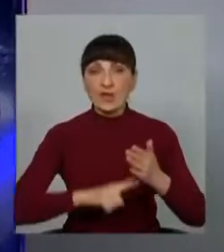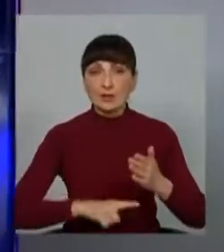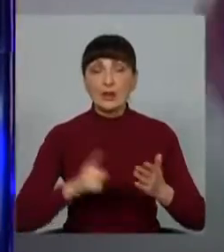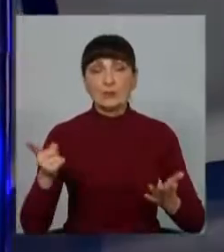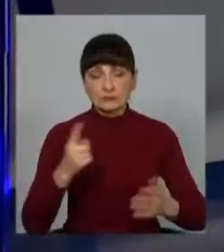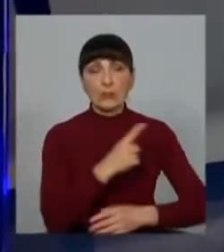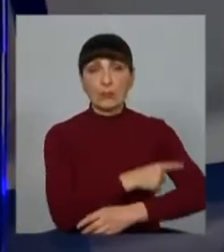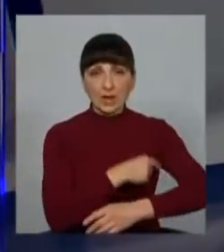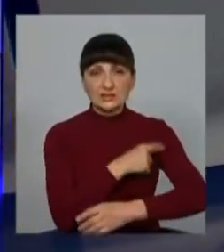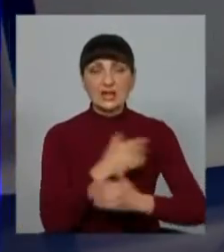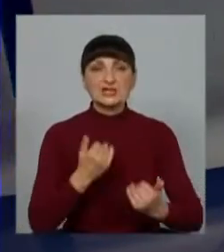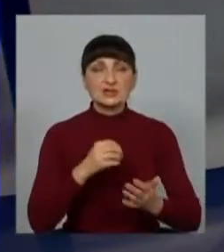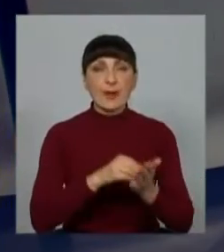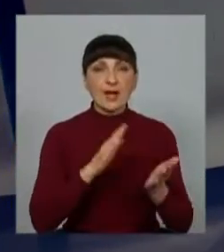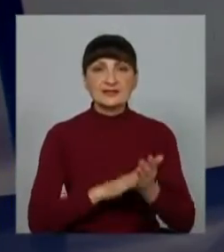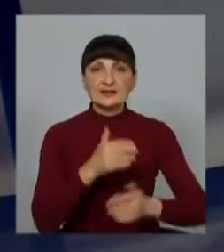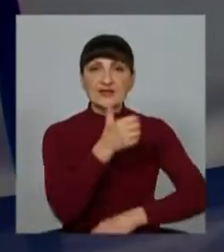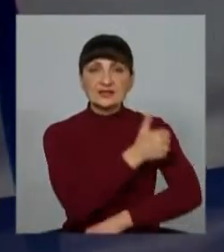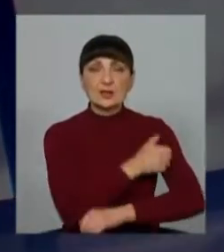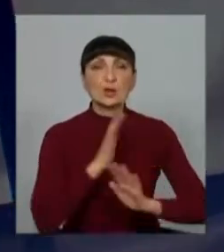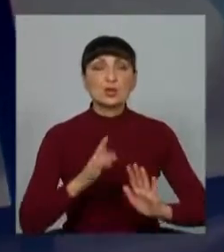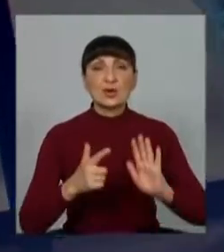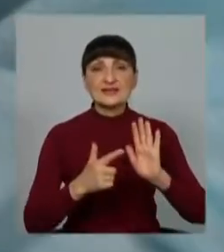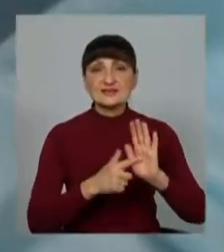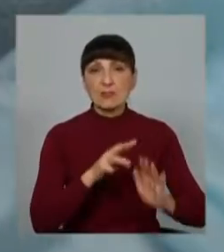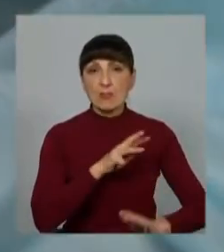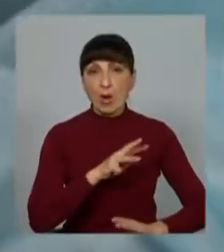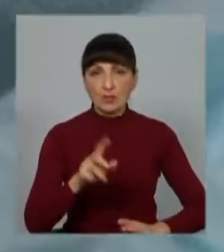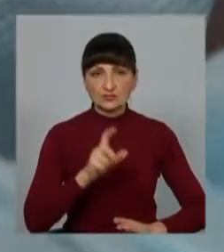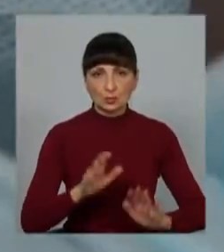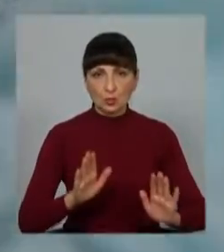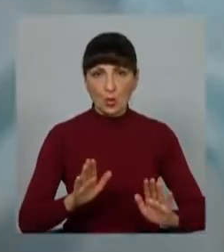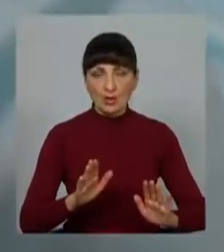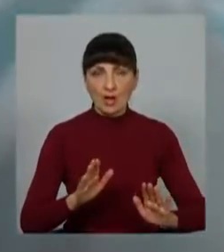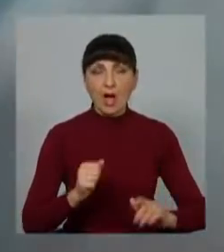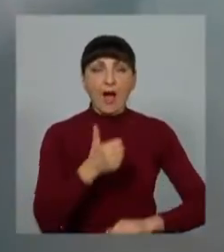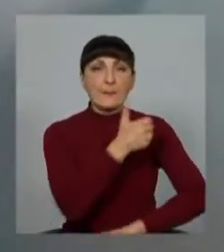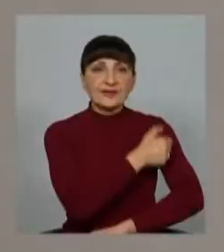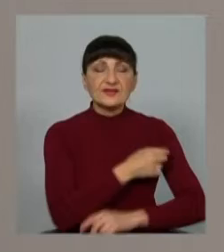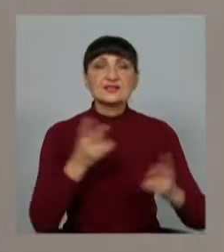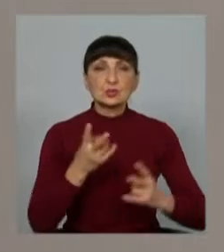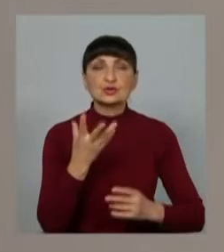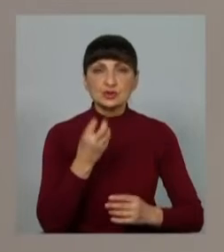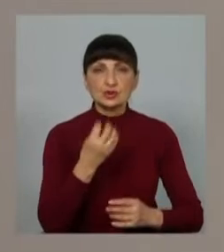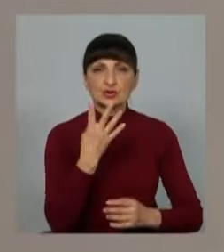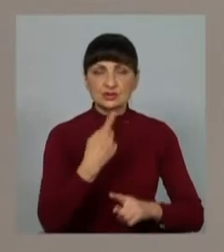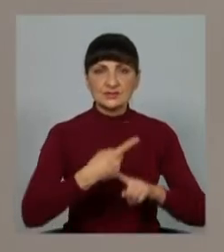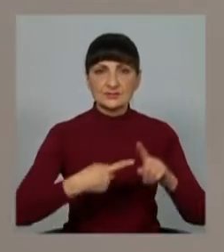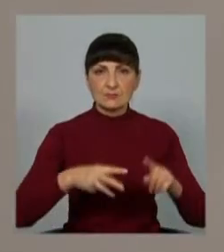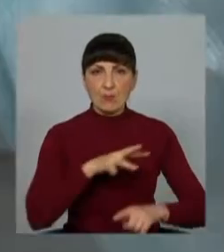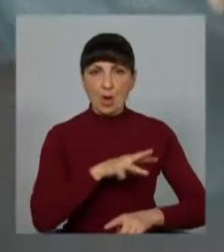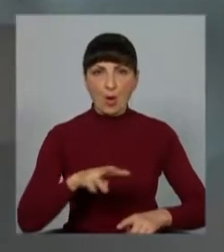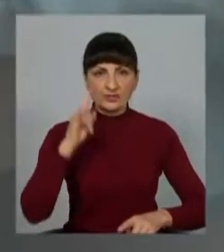специалистам? Нынешние показатели вакцинации всего 7 миллионов человек, тогда как привиться предстоит еще 4,5